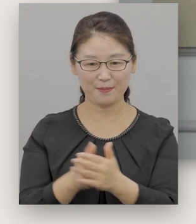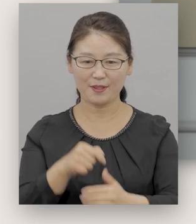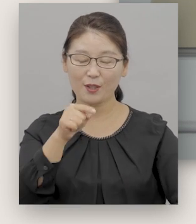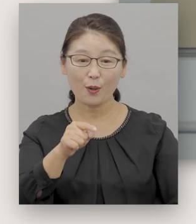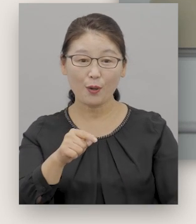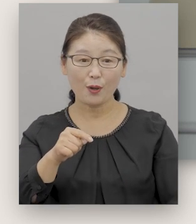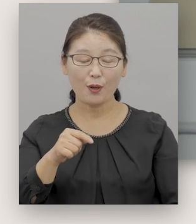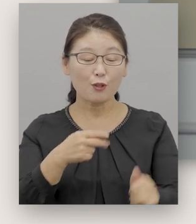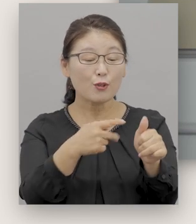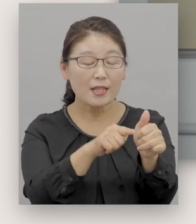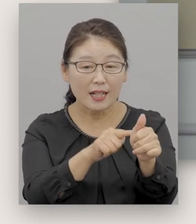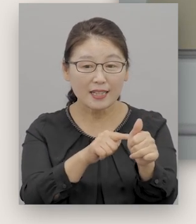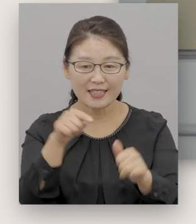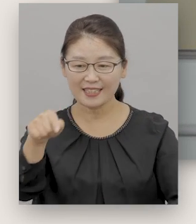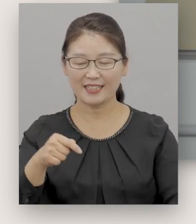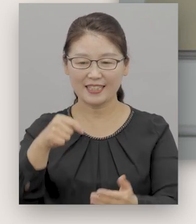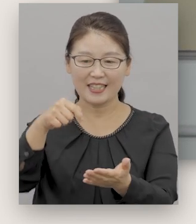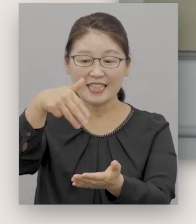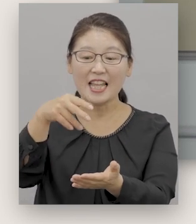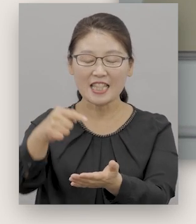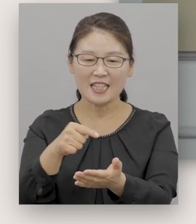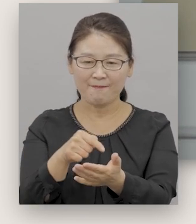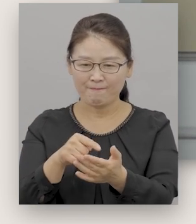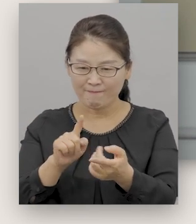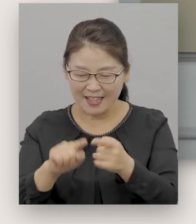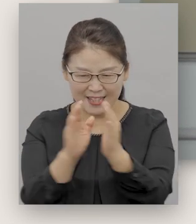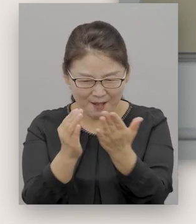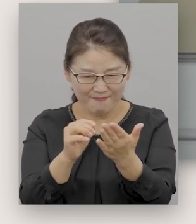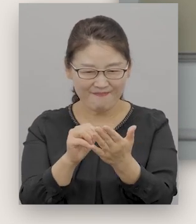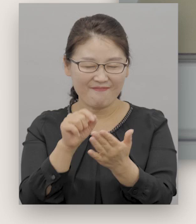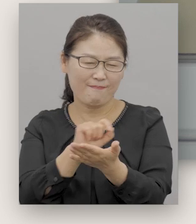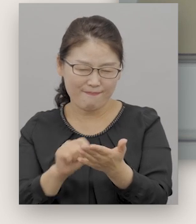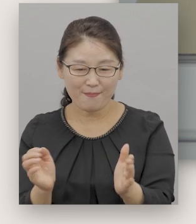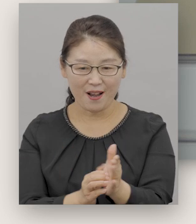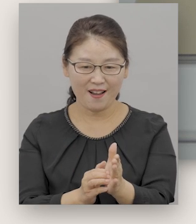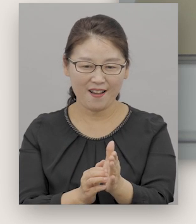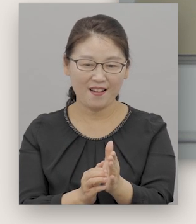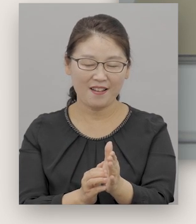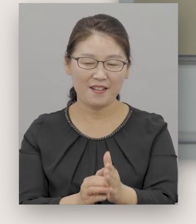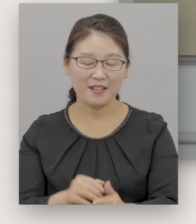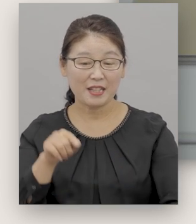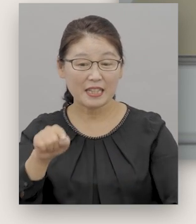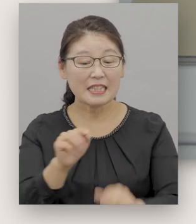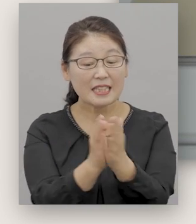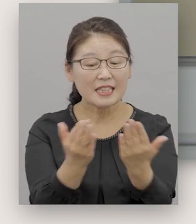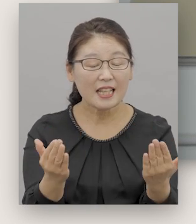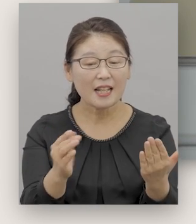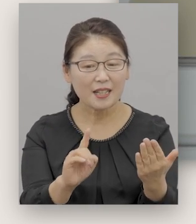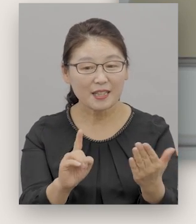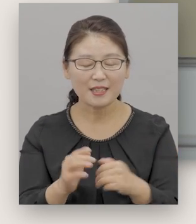체스 전략집을 체스 전문가와 같이 공저하는 데까지 이르는데요. 이책 같은 경우에는 이제 듀샹이